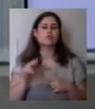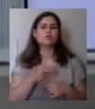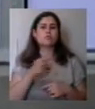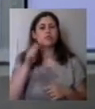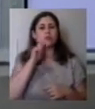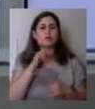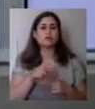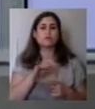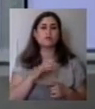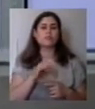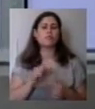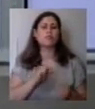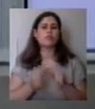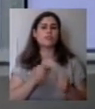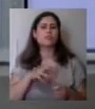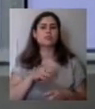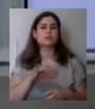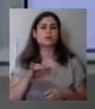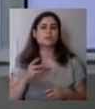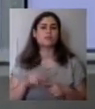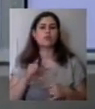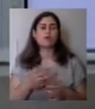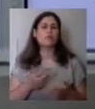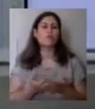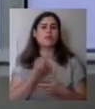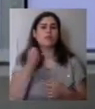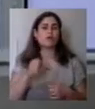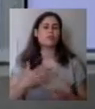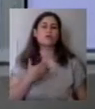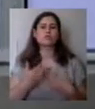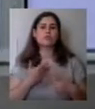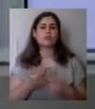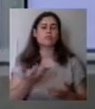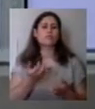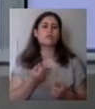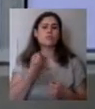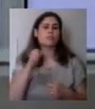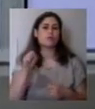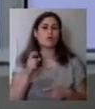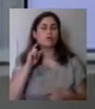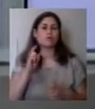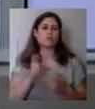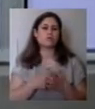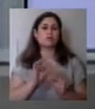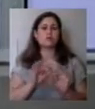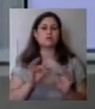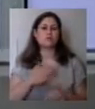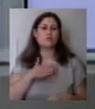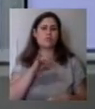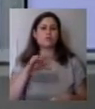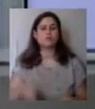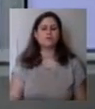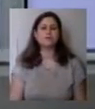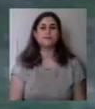зі змішаних видів бойового мистецтва. Як вдалося побороти хвилювання та здобути омріяний пояс, Олексій розказав кореспондентам